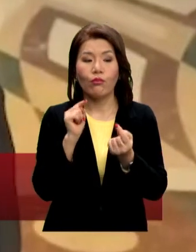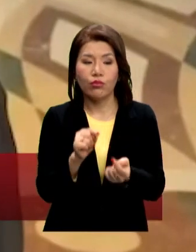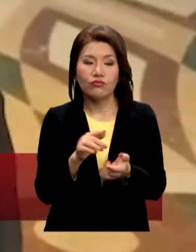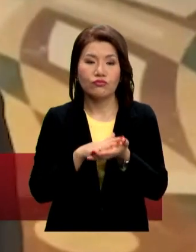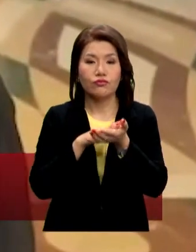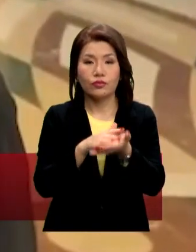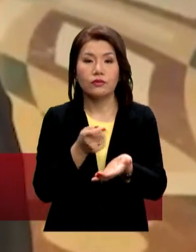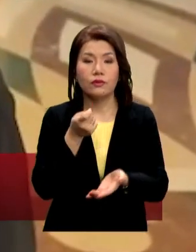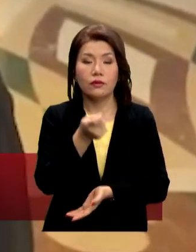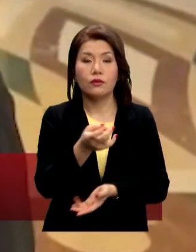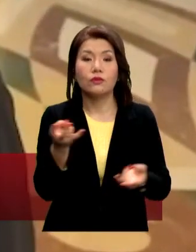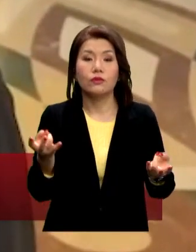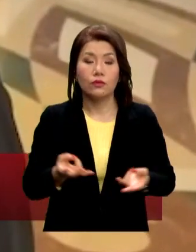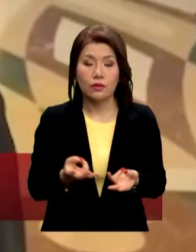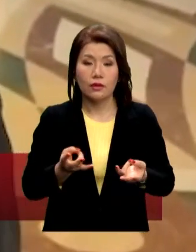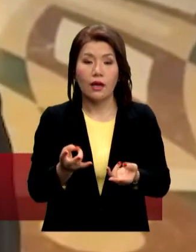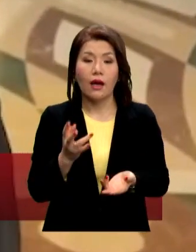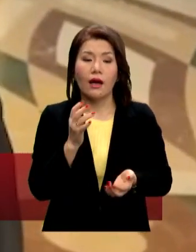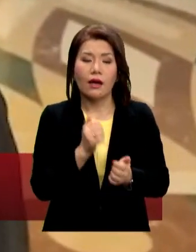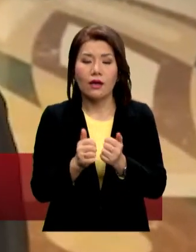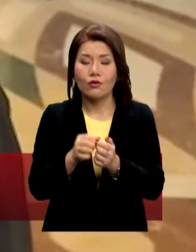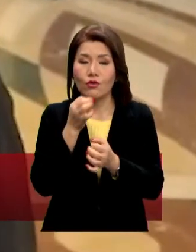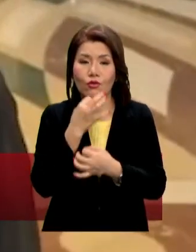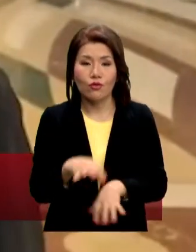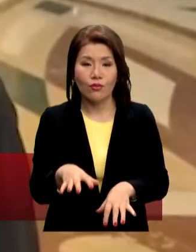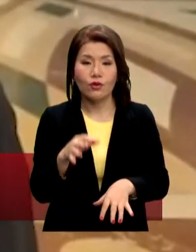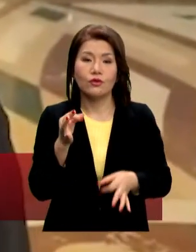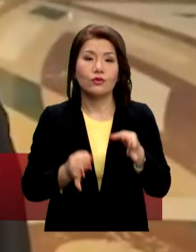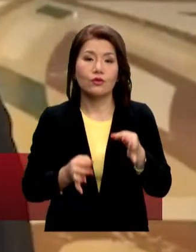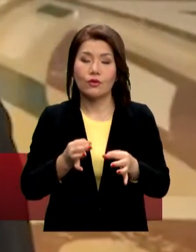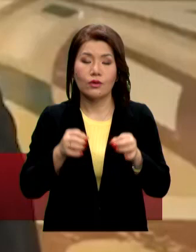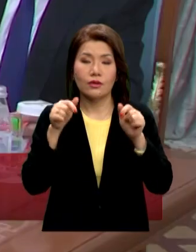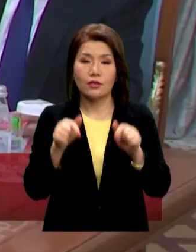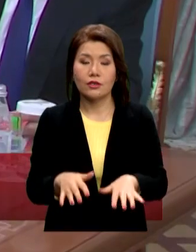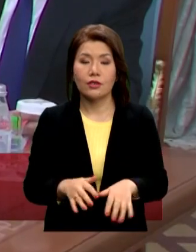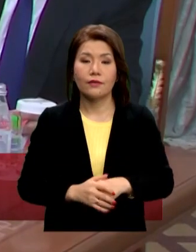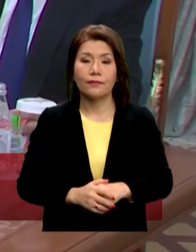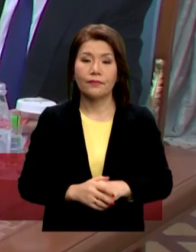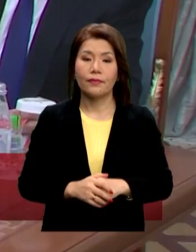арызын беру керек. Соттан бәрібір қайда барғанда да сот жүйесі шешеді мәселені.